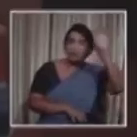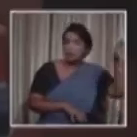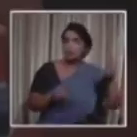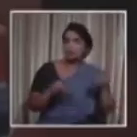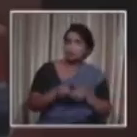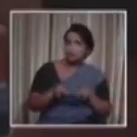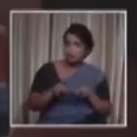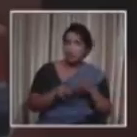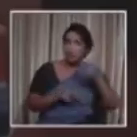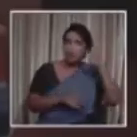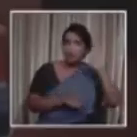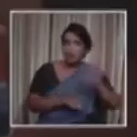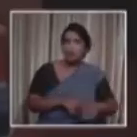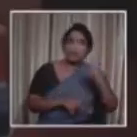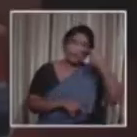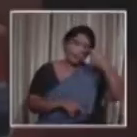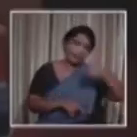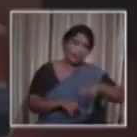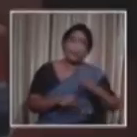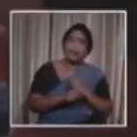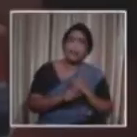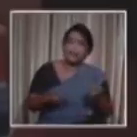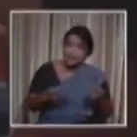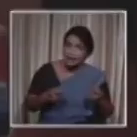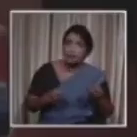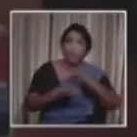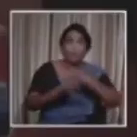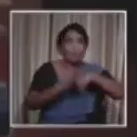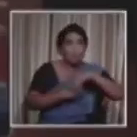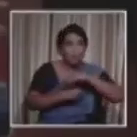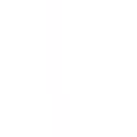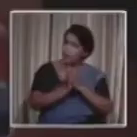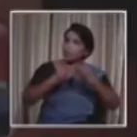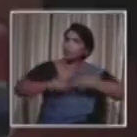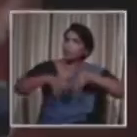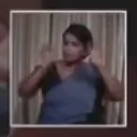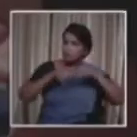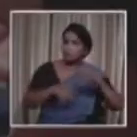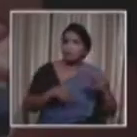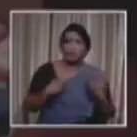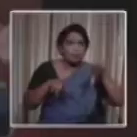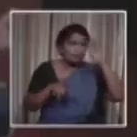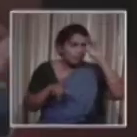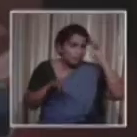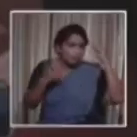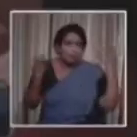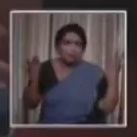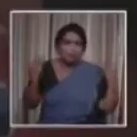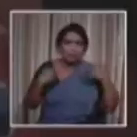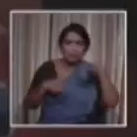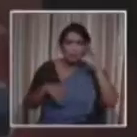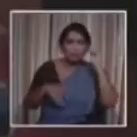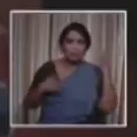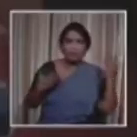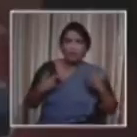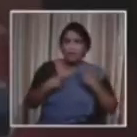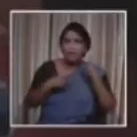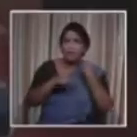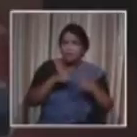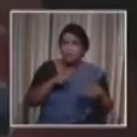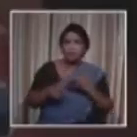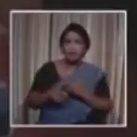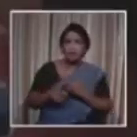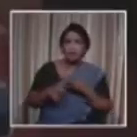සාපේක්ෂව ලාභදායී ලෙස තෙල්, ගෑස් ඒ වගේම පොහොර මේ සියල්ලම කරනවා. මට තේරෙන්නේ නැහැ අපිට විතරක් මේක